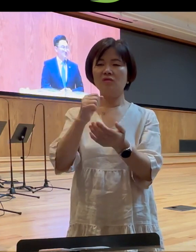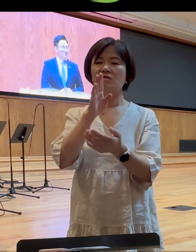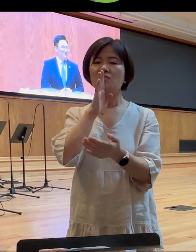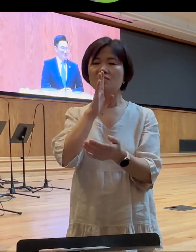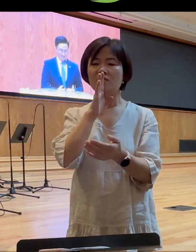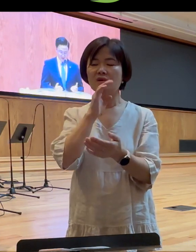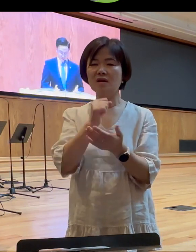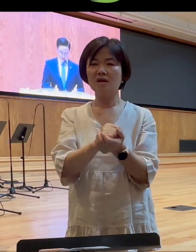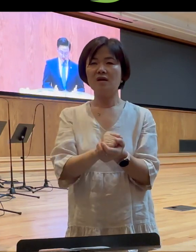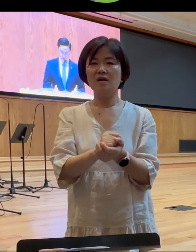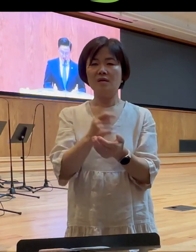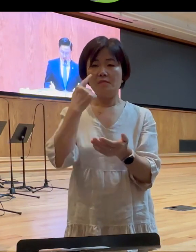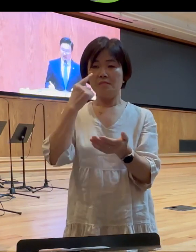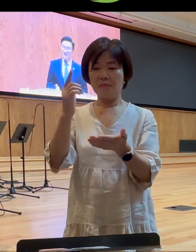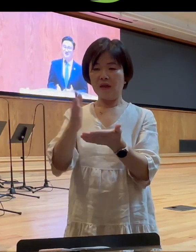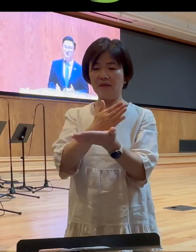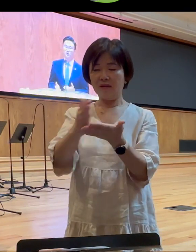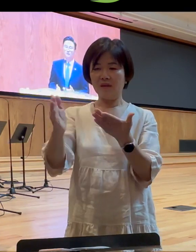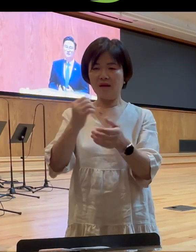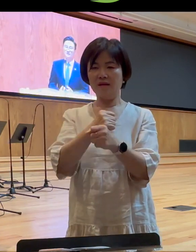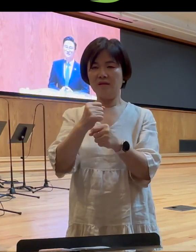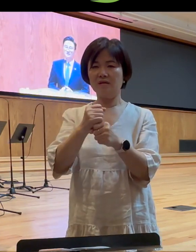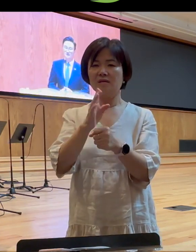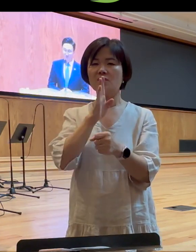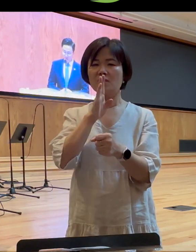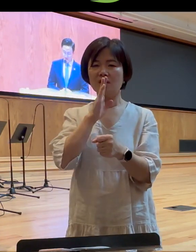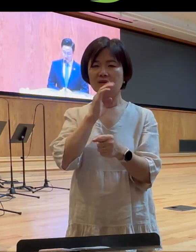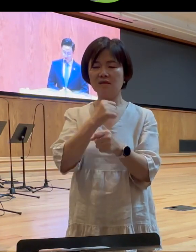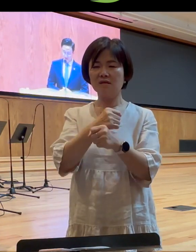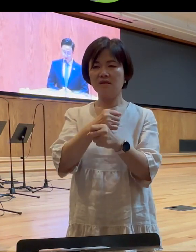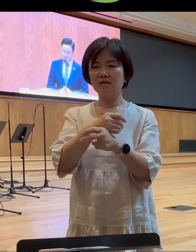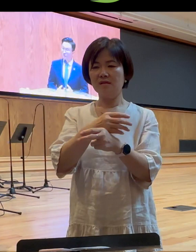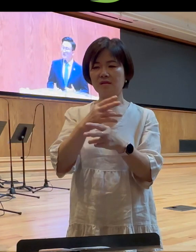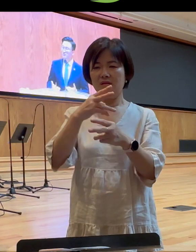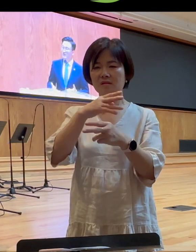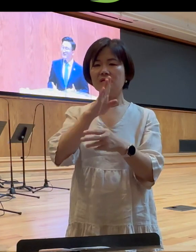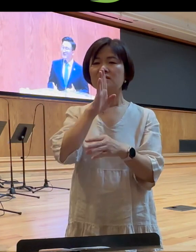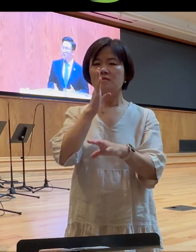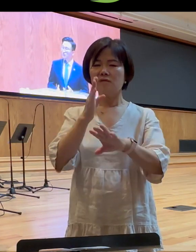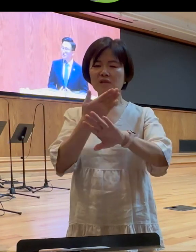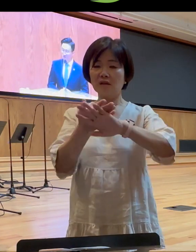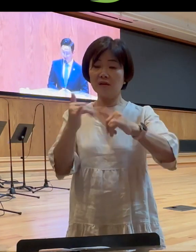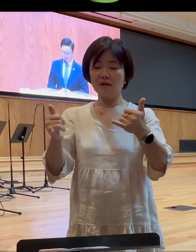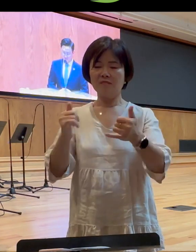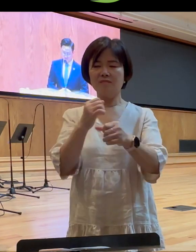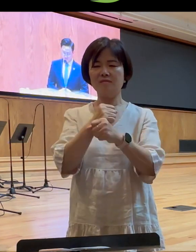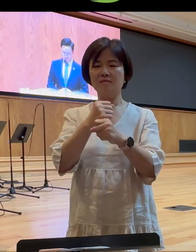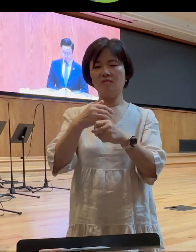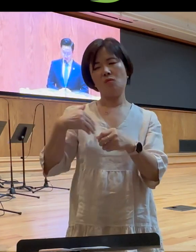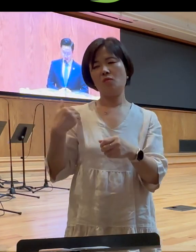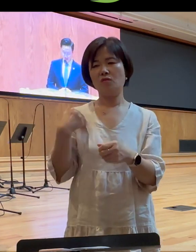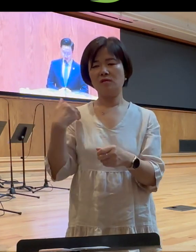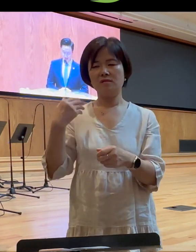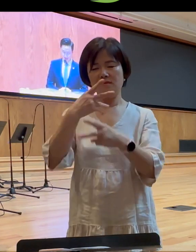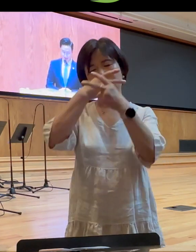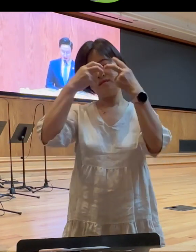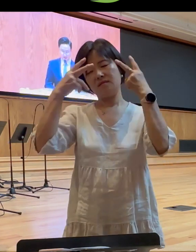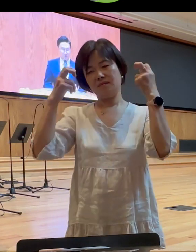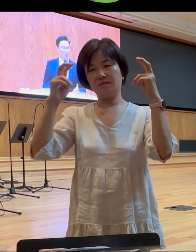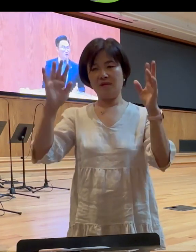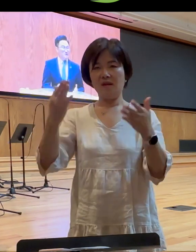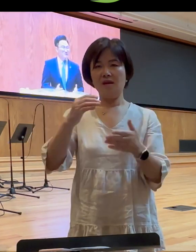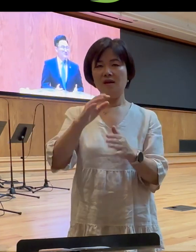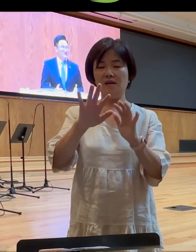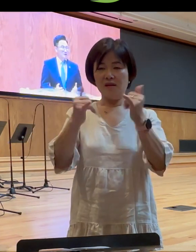무감각해지고 판단이 다 사라지는 졸음을 뜻합니다. 통제 불가능한 졸음이죠. 인간의